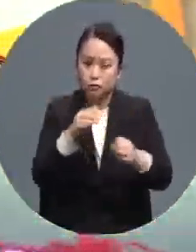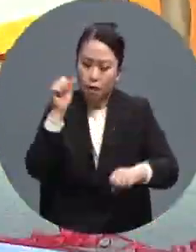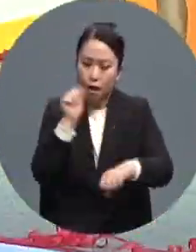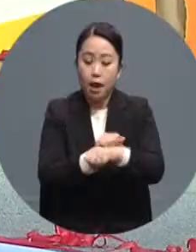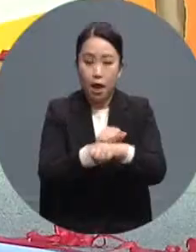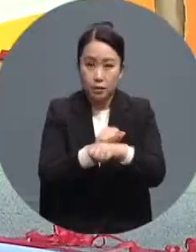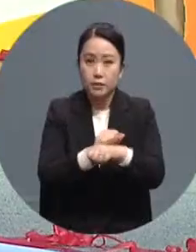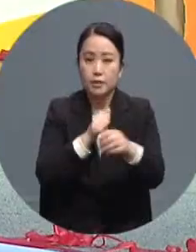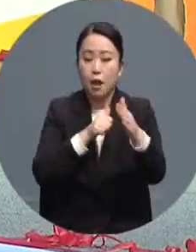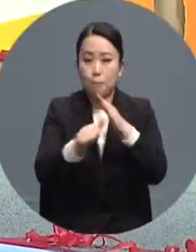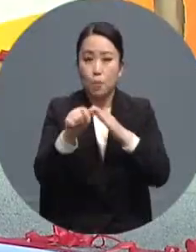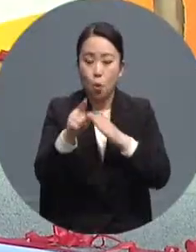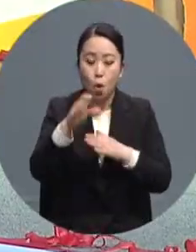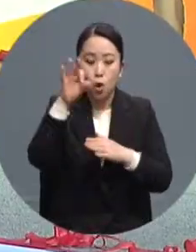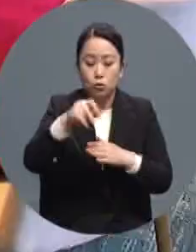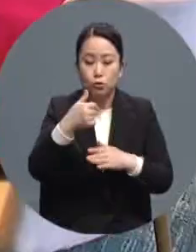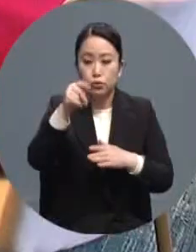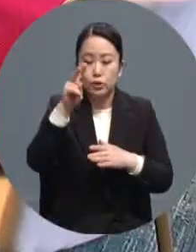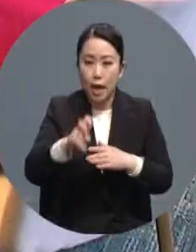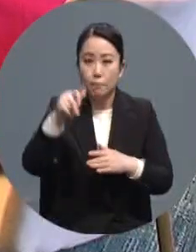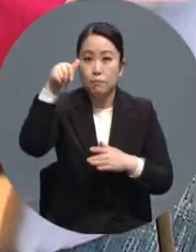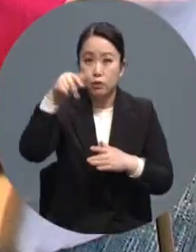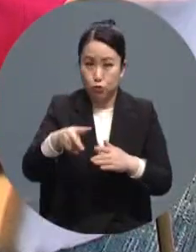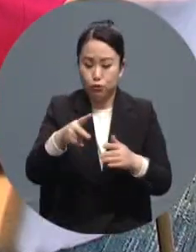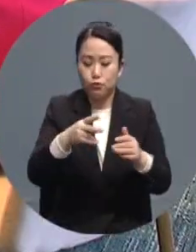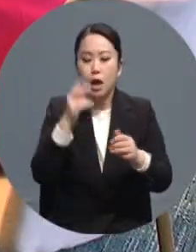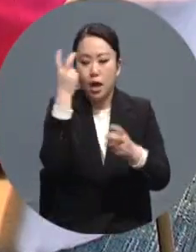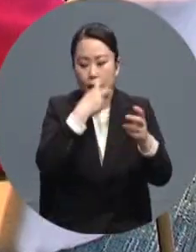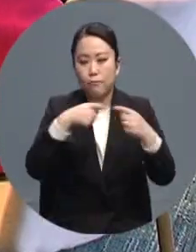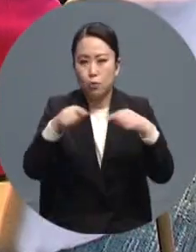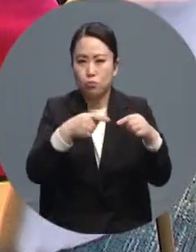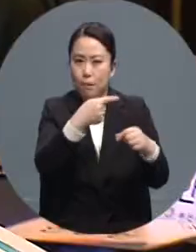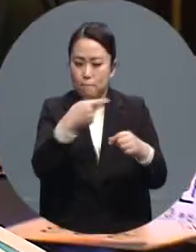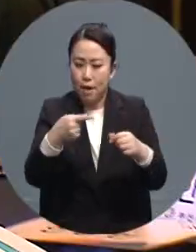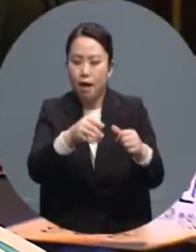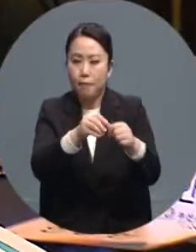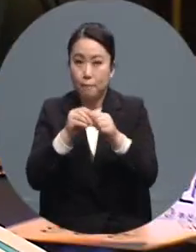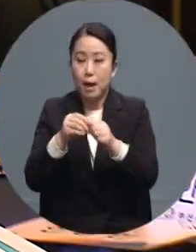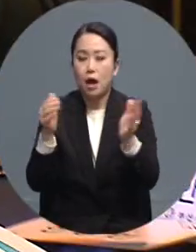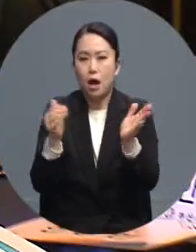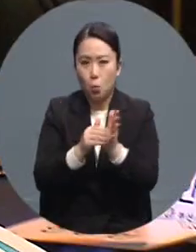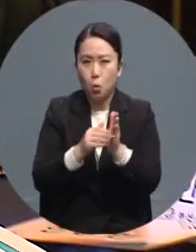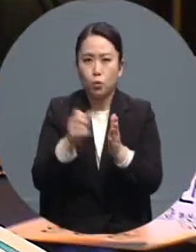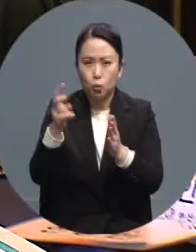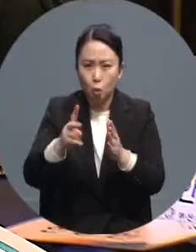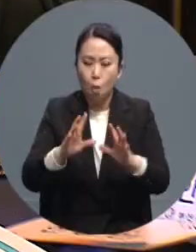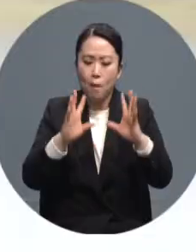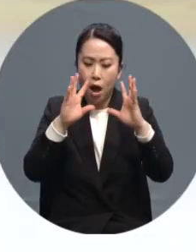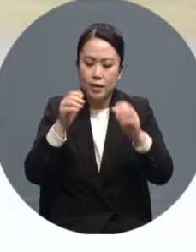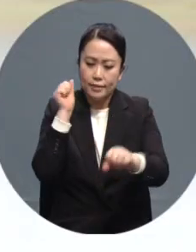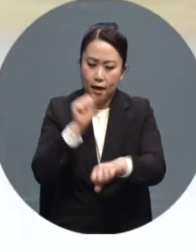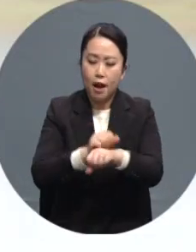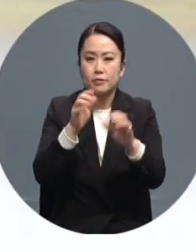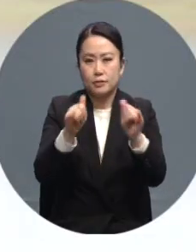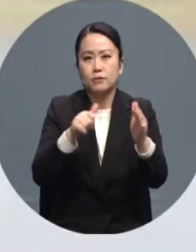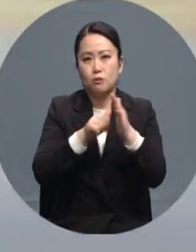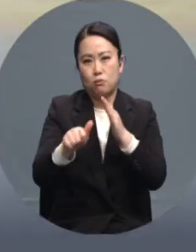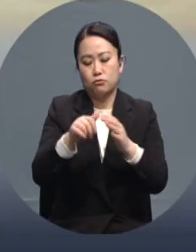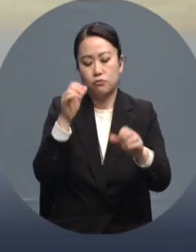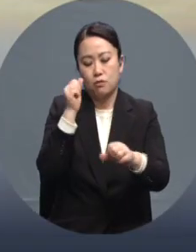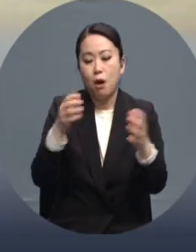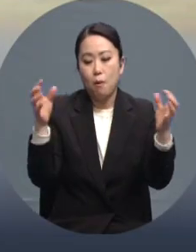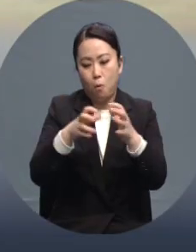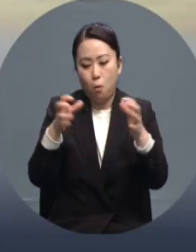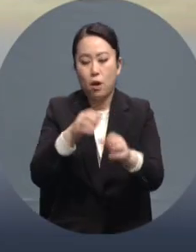초대 감독으로 선임하고 국가대표와 유망주를 대거 영입해 공을 들인 결과입니다. 지역사회공헌